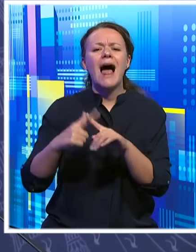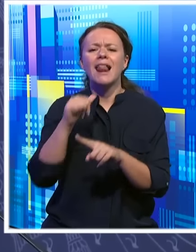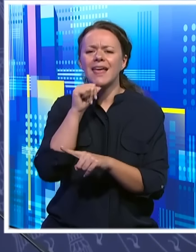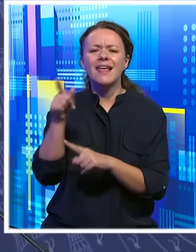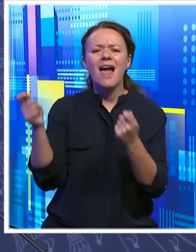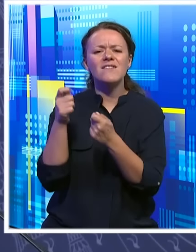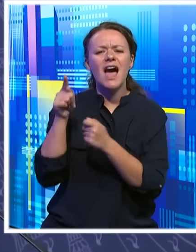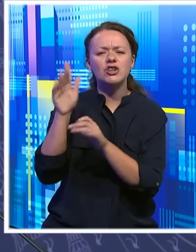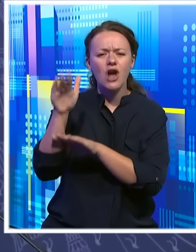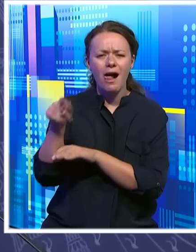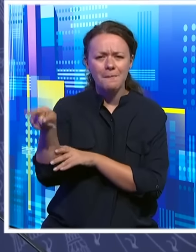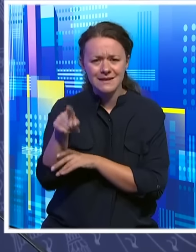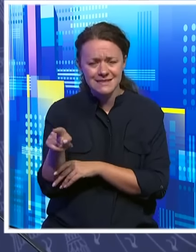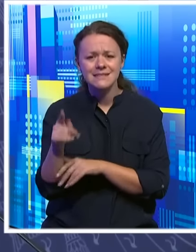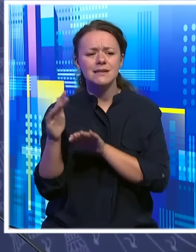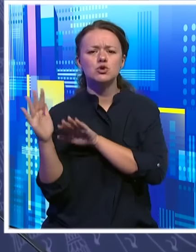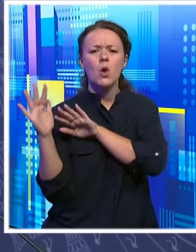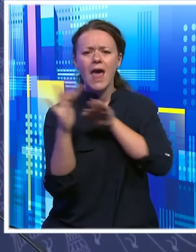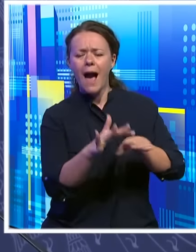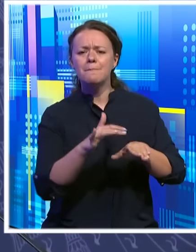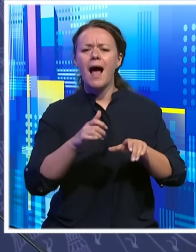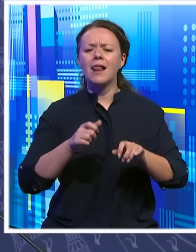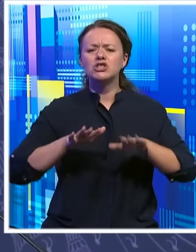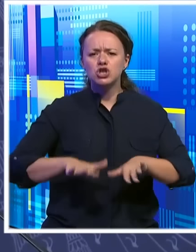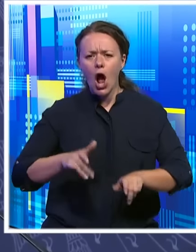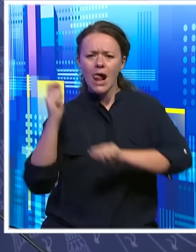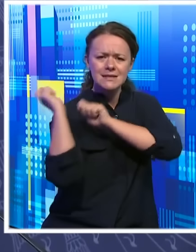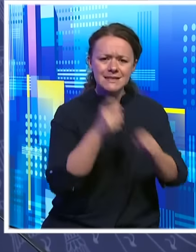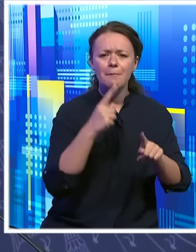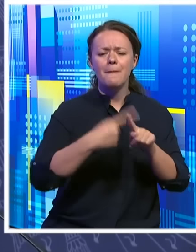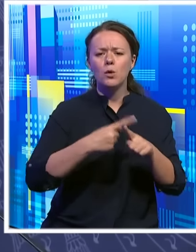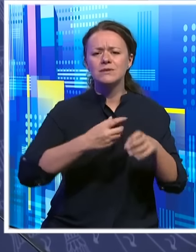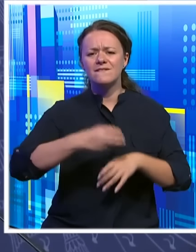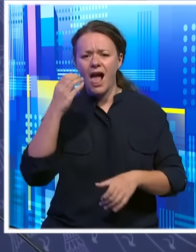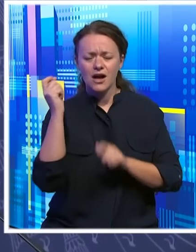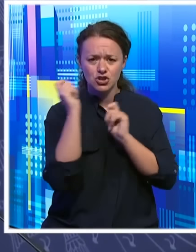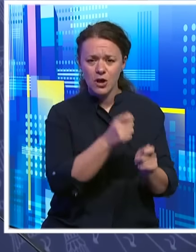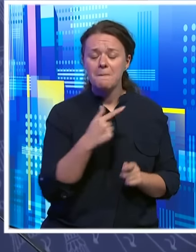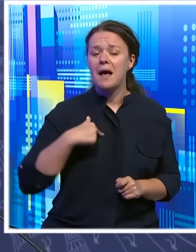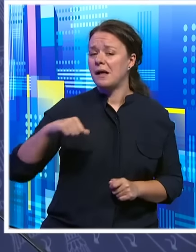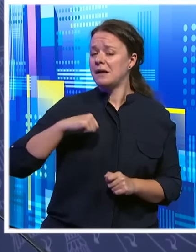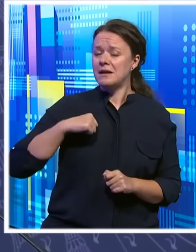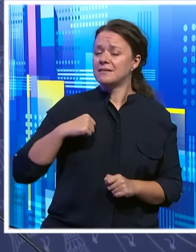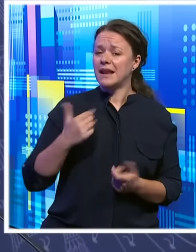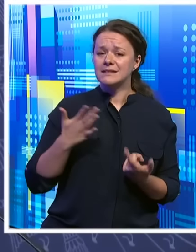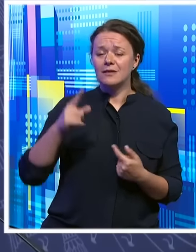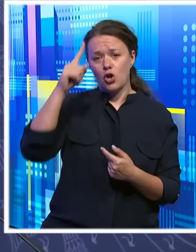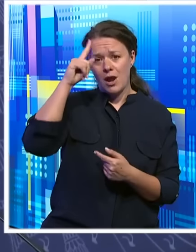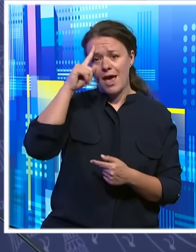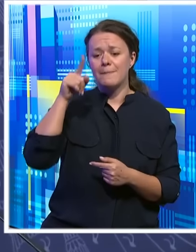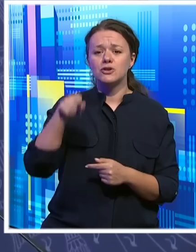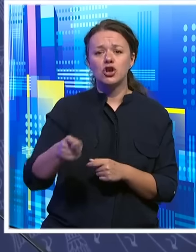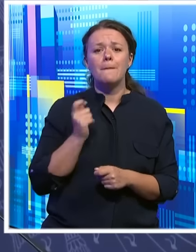ih stolicama i flašama. Za mene je interesantno da su, da je nemačka policija tražila privođenje